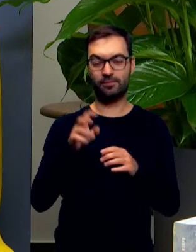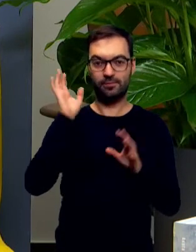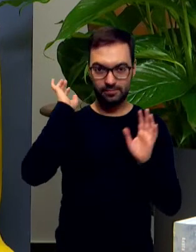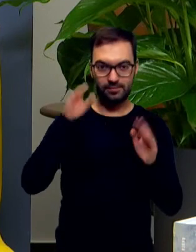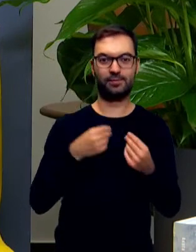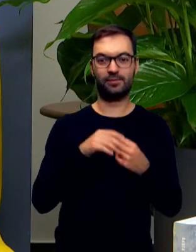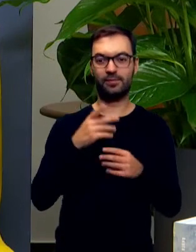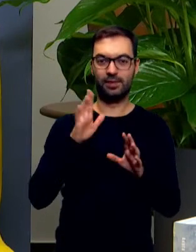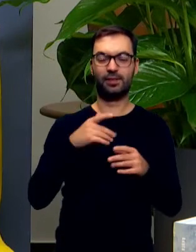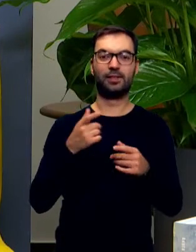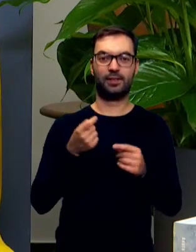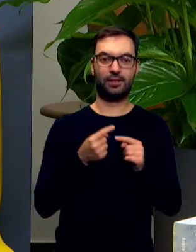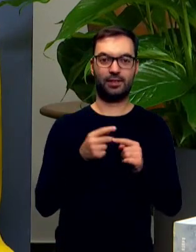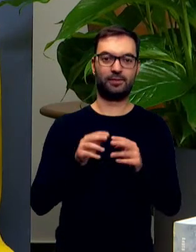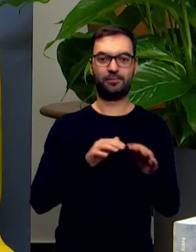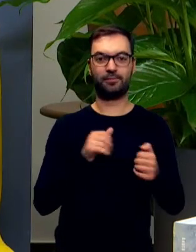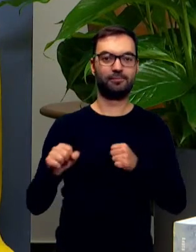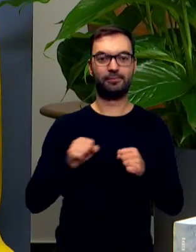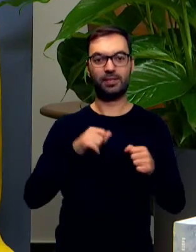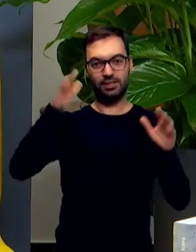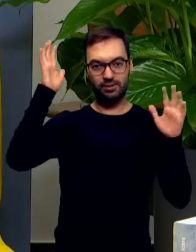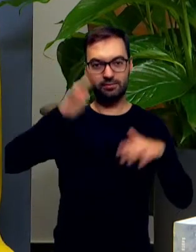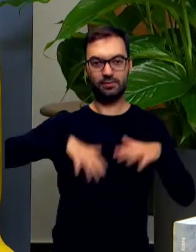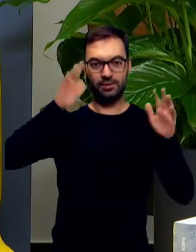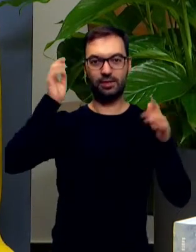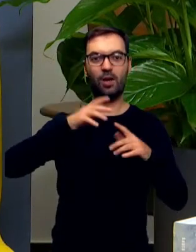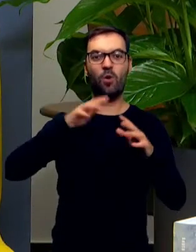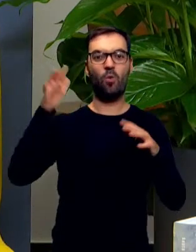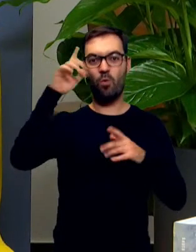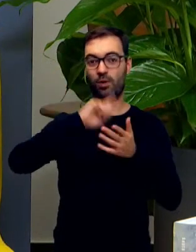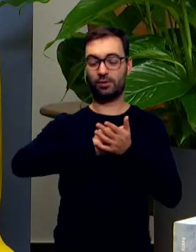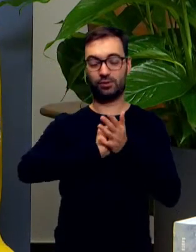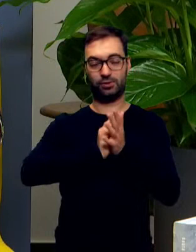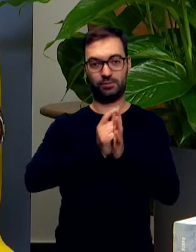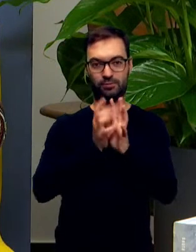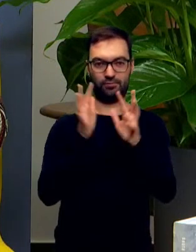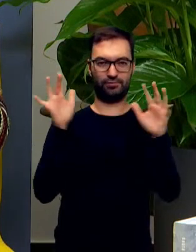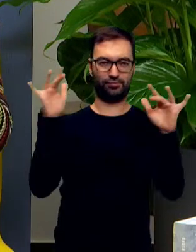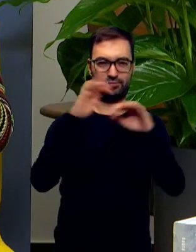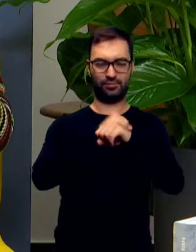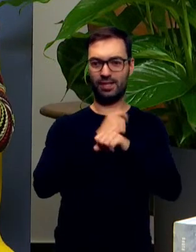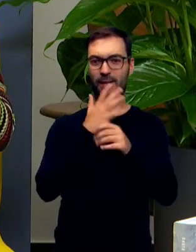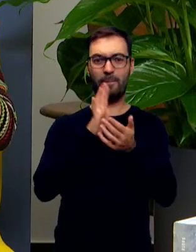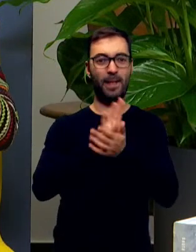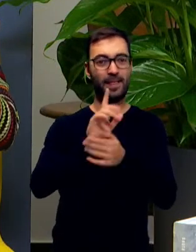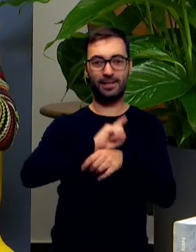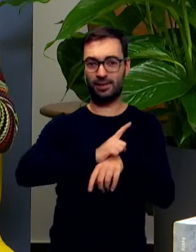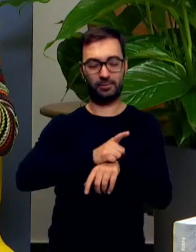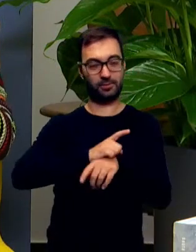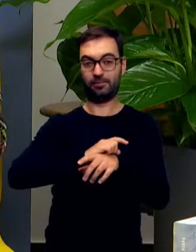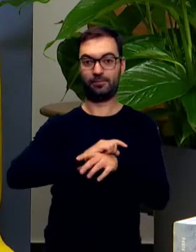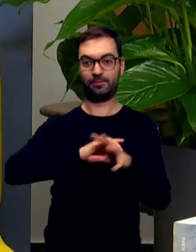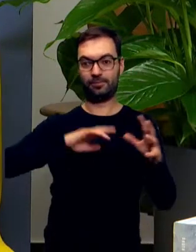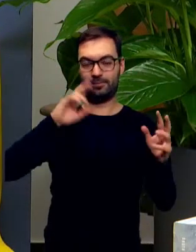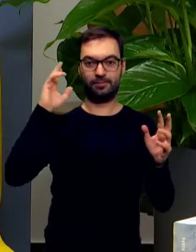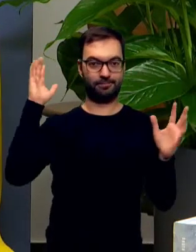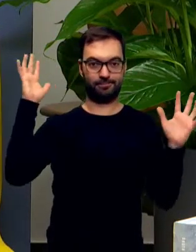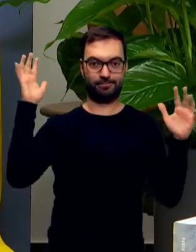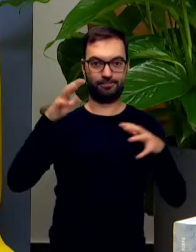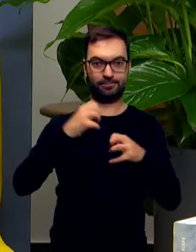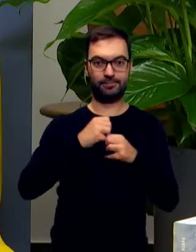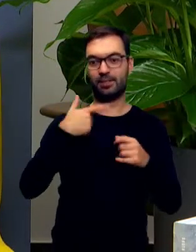wzięła górę, dlatego poszłam kawałek dalej. Zaczęło siąpić, chmury na niebie tak szybko się kłębiły, że w ciągu zaledwie 15 minut zrobiło się naprawdę